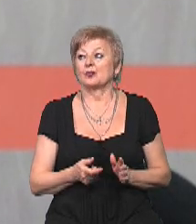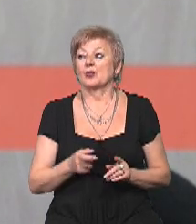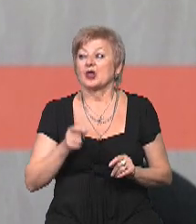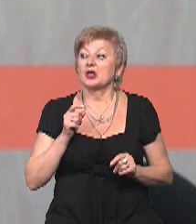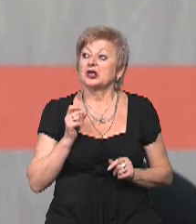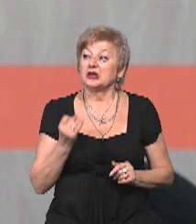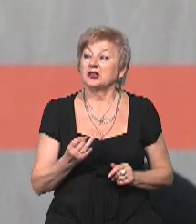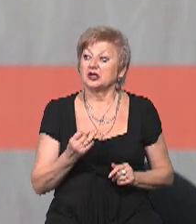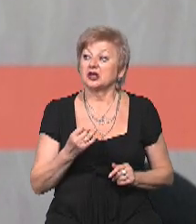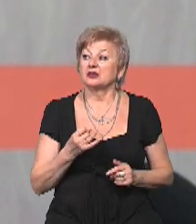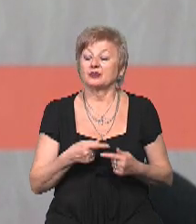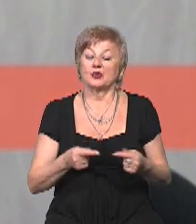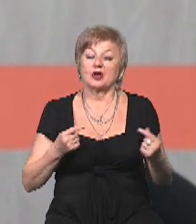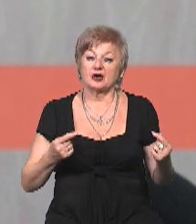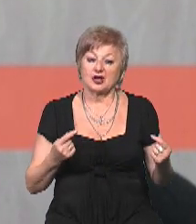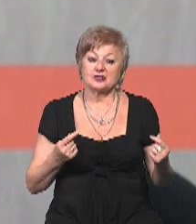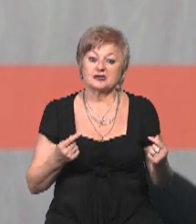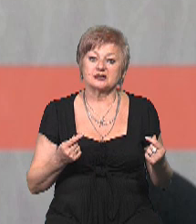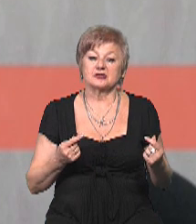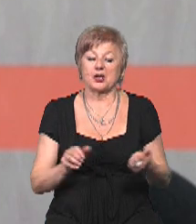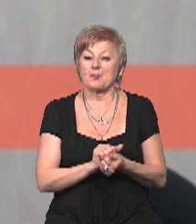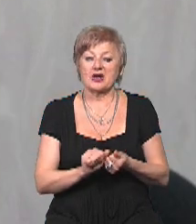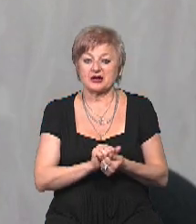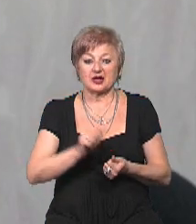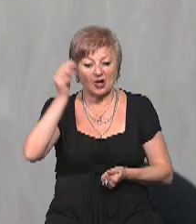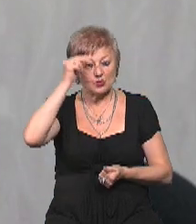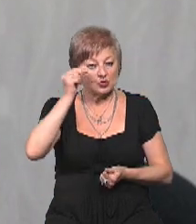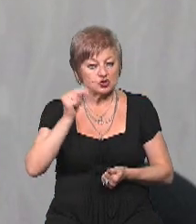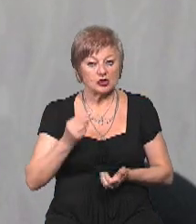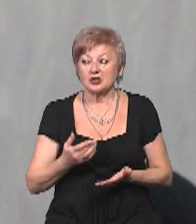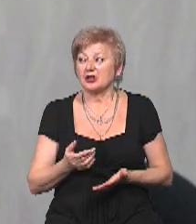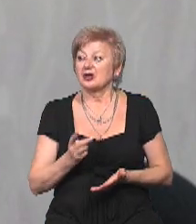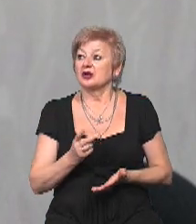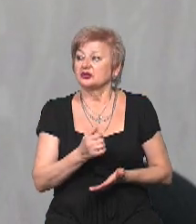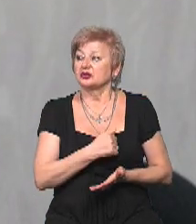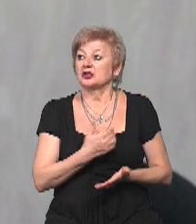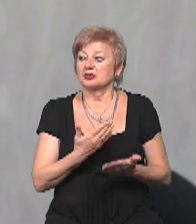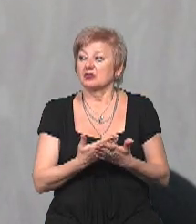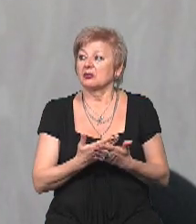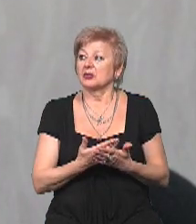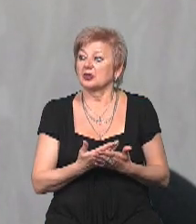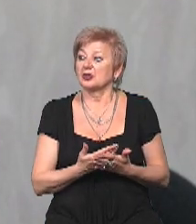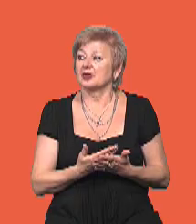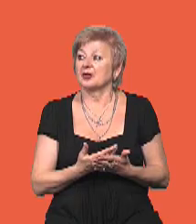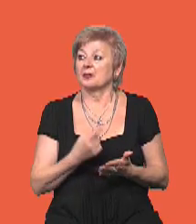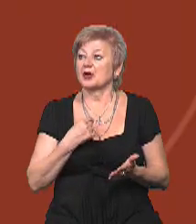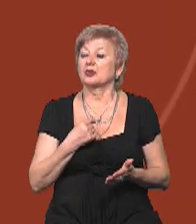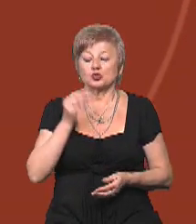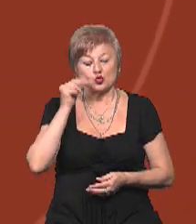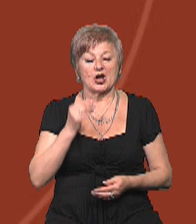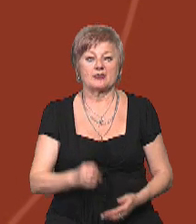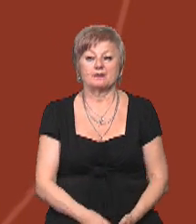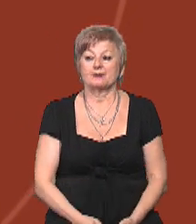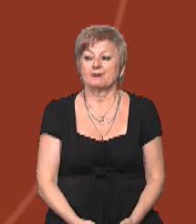підготовку всіляких дидактичних матеріалів. На превеликий жаль, сьогодні ще централізовано, ми не отримуємо ці матеріали.